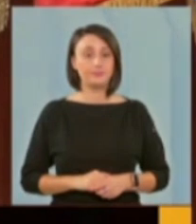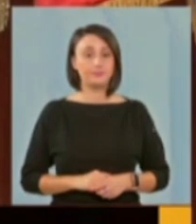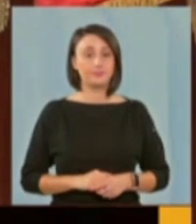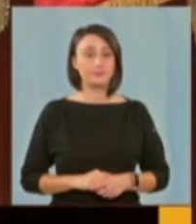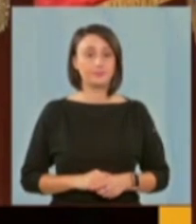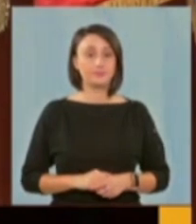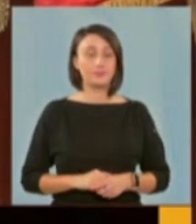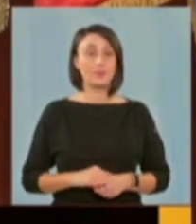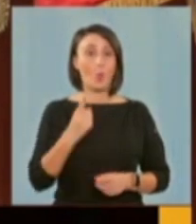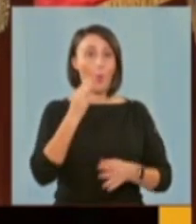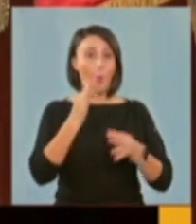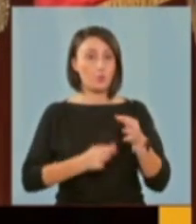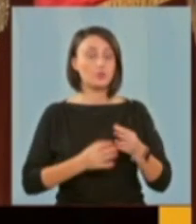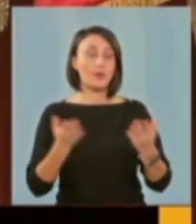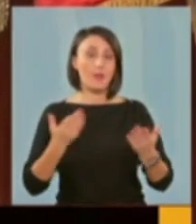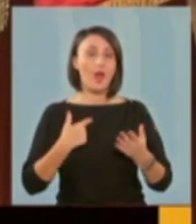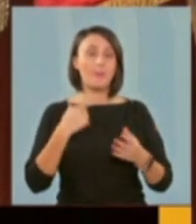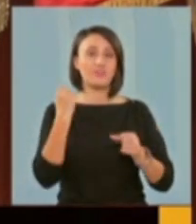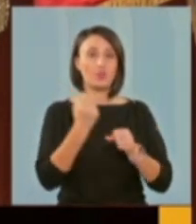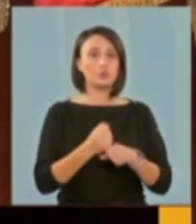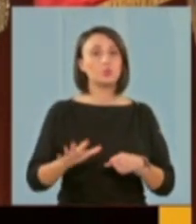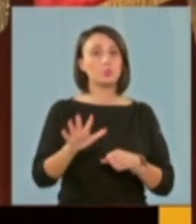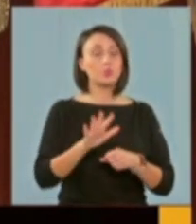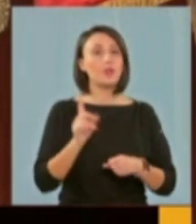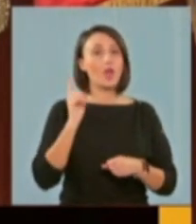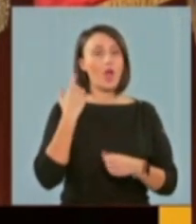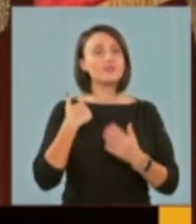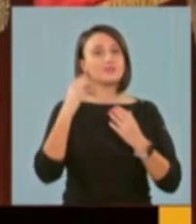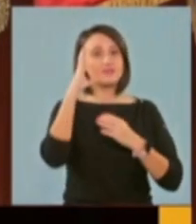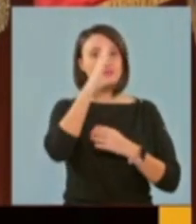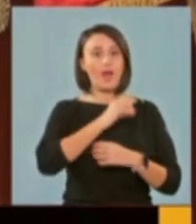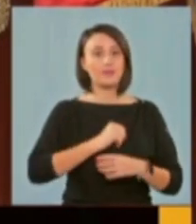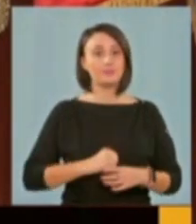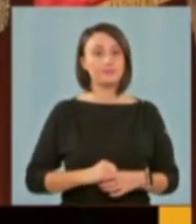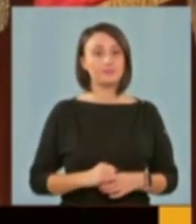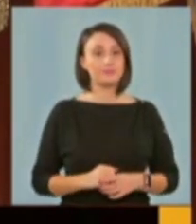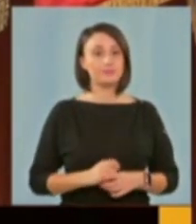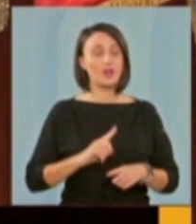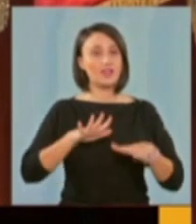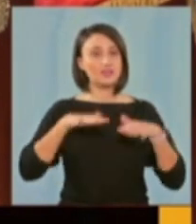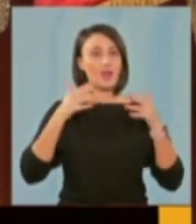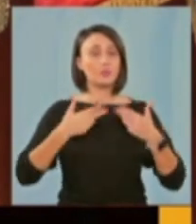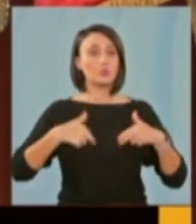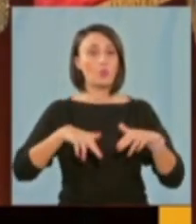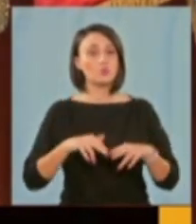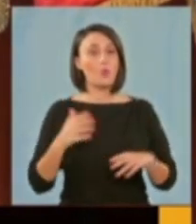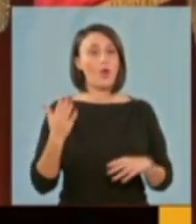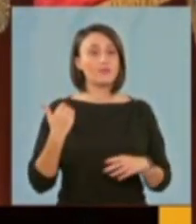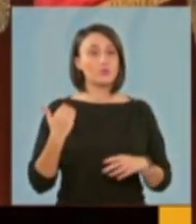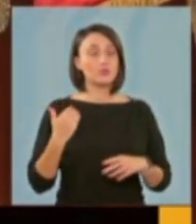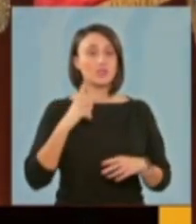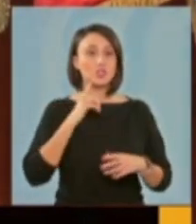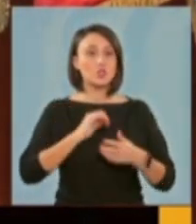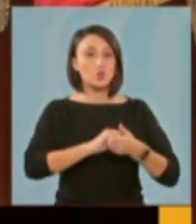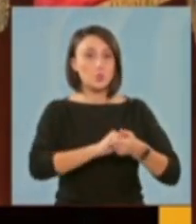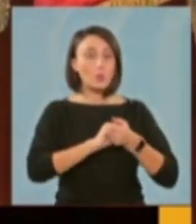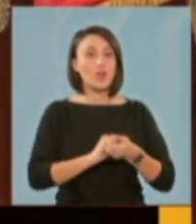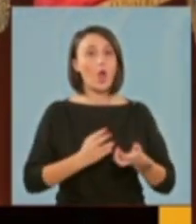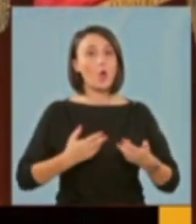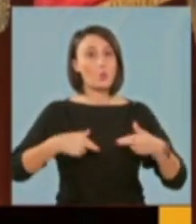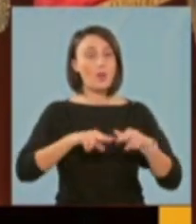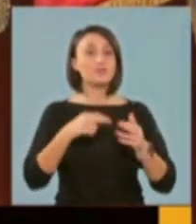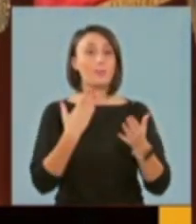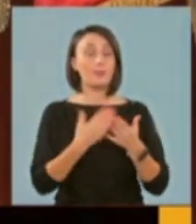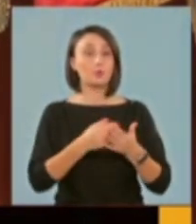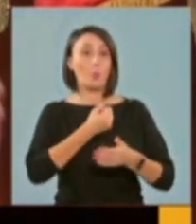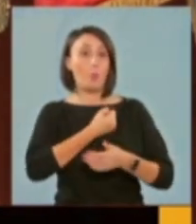Am una din concluziile pe care le-am făcut publice aseară la summitul nostru a fost solidaritatea noastră